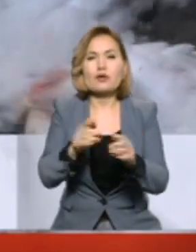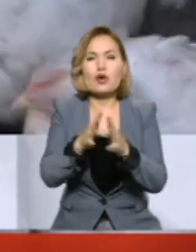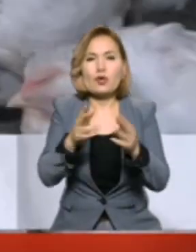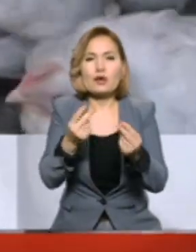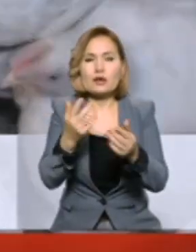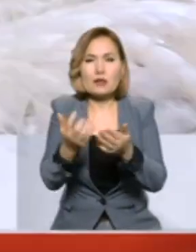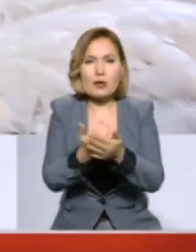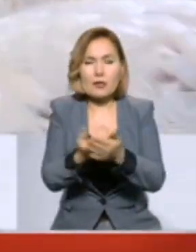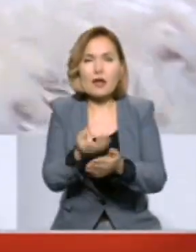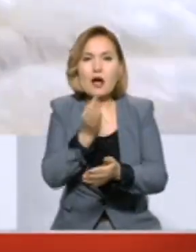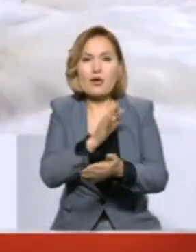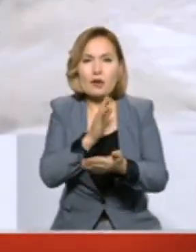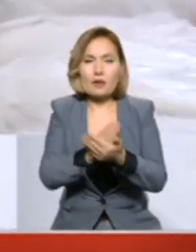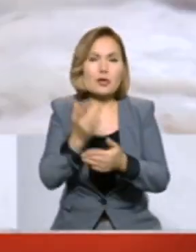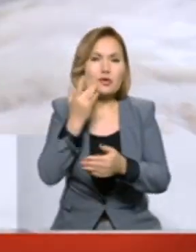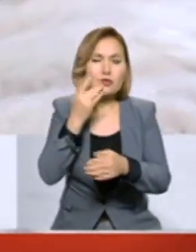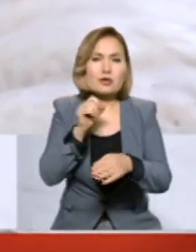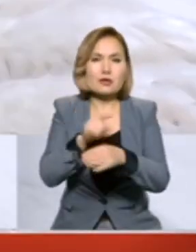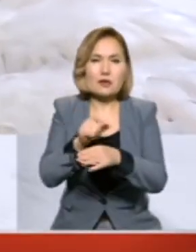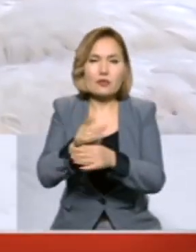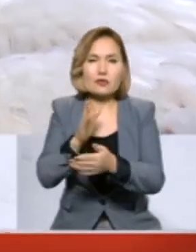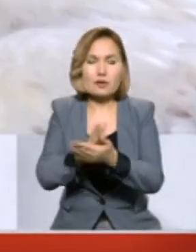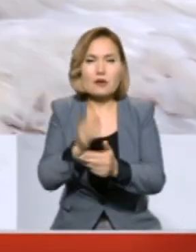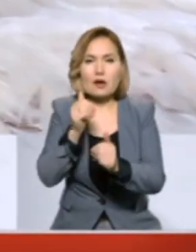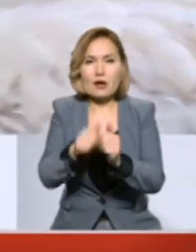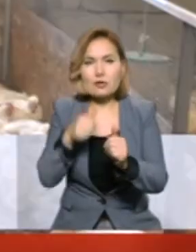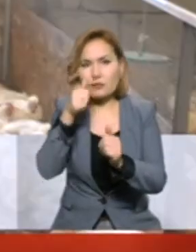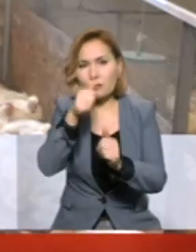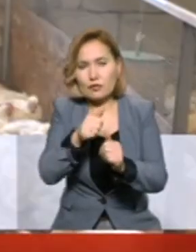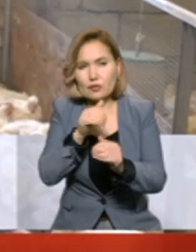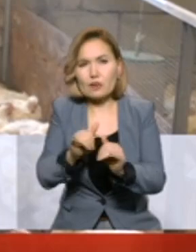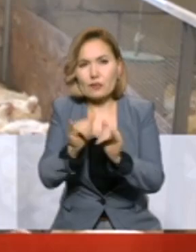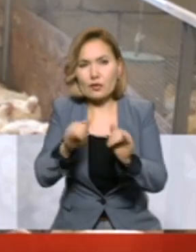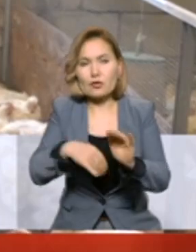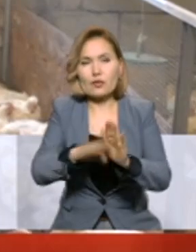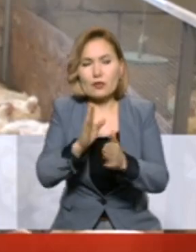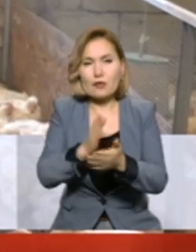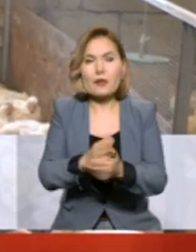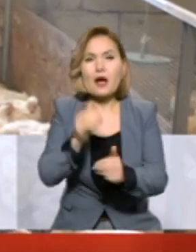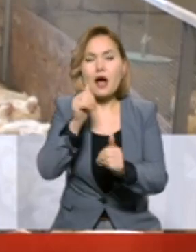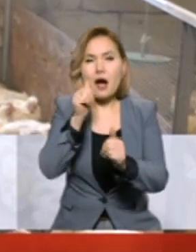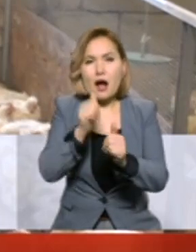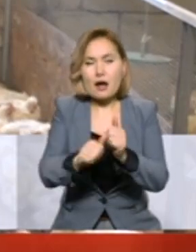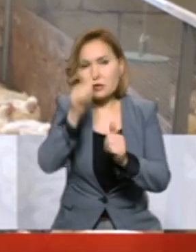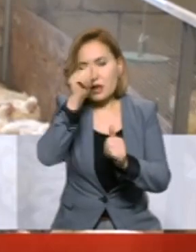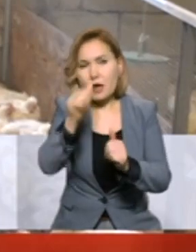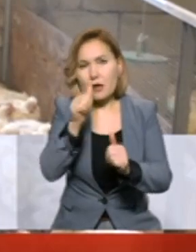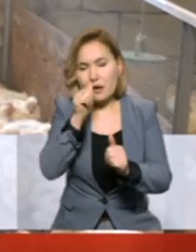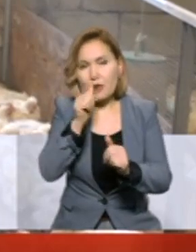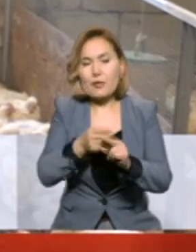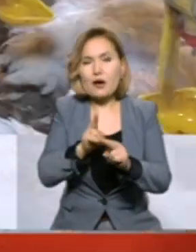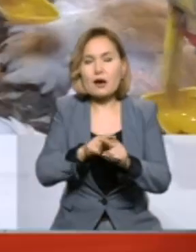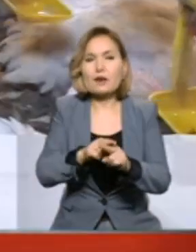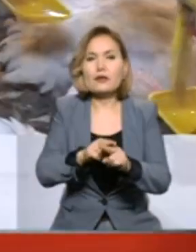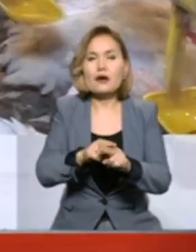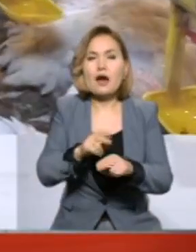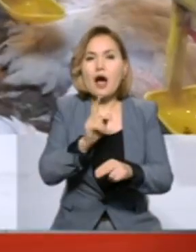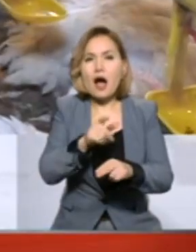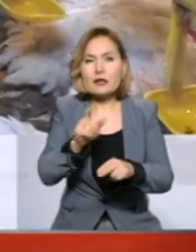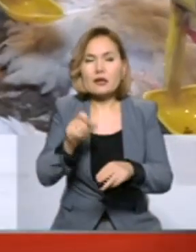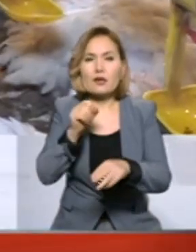Сұраныс көп болғандықтан өнім көлемін арттырмақ. Ай сайын тұтынушылардың көлемі 200-250 бас.